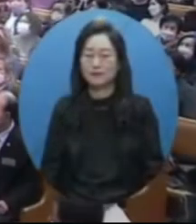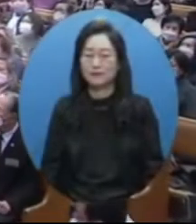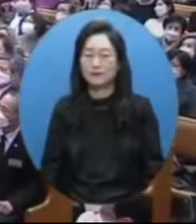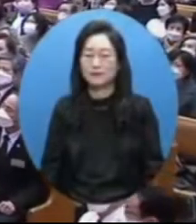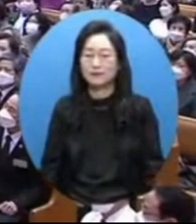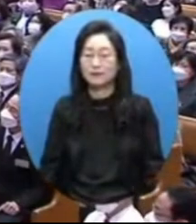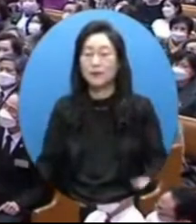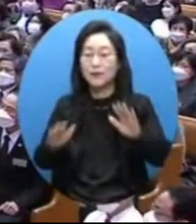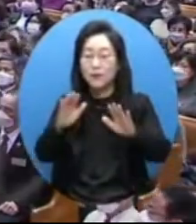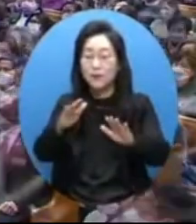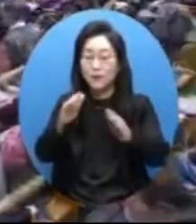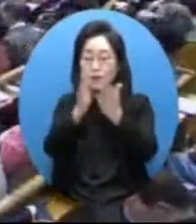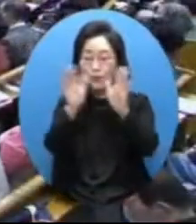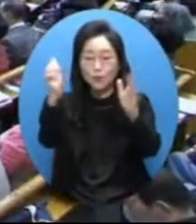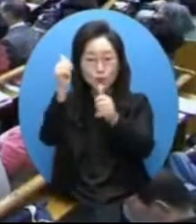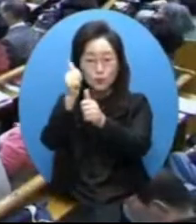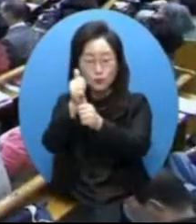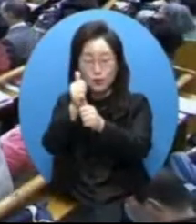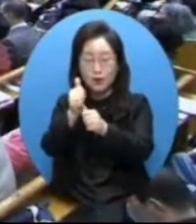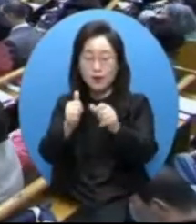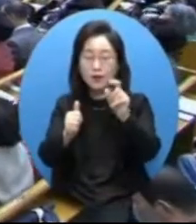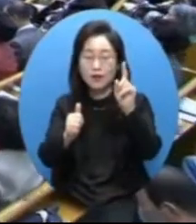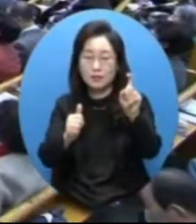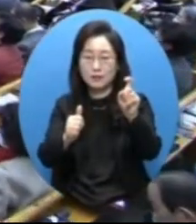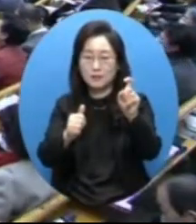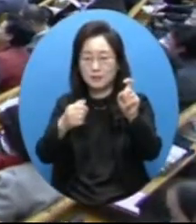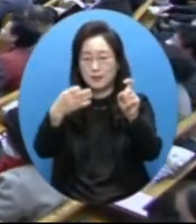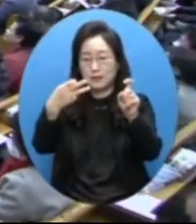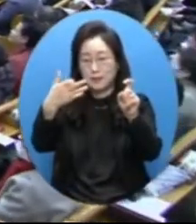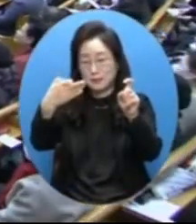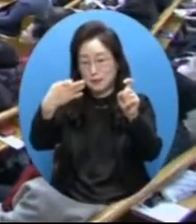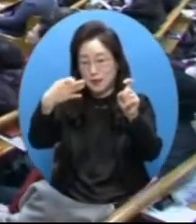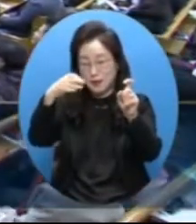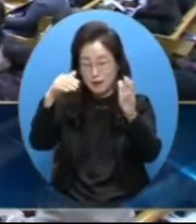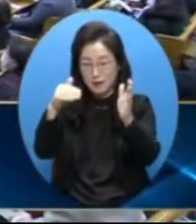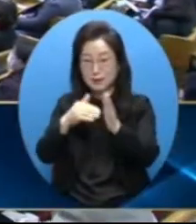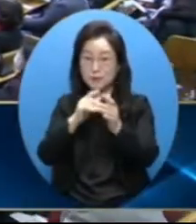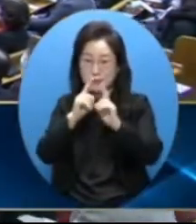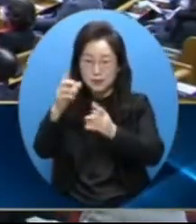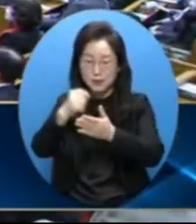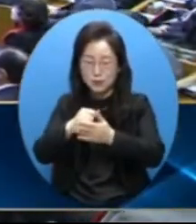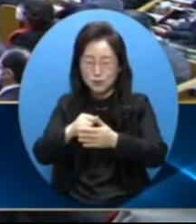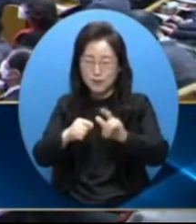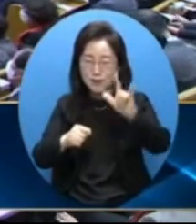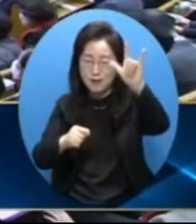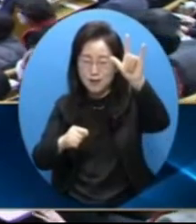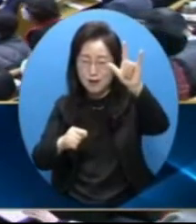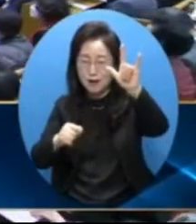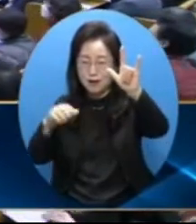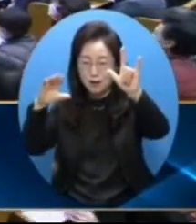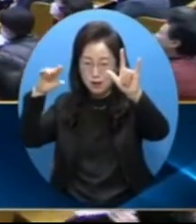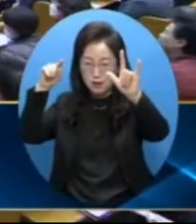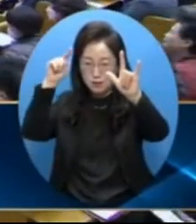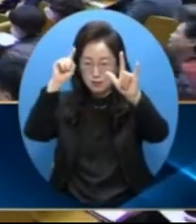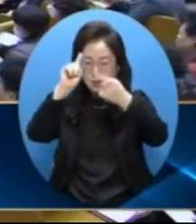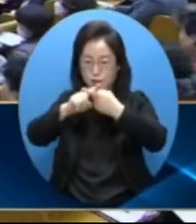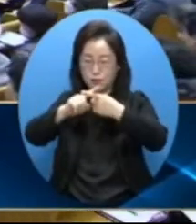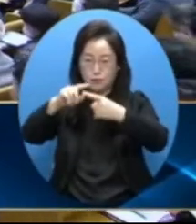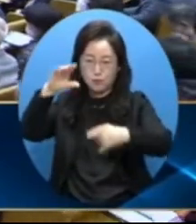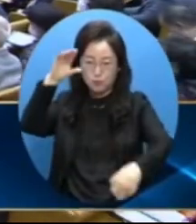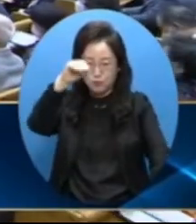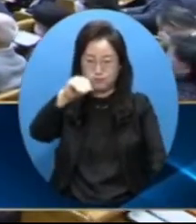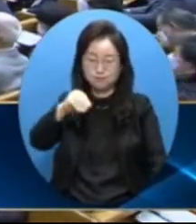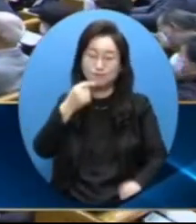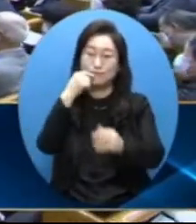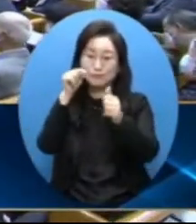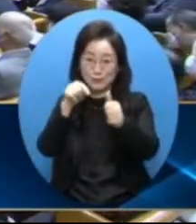오늘 여호수아서 10장 10절로 14절 말씀 가지고 태양아 멈춰라 여하튼 제목으로 말씀의 은혜를 나누기